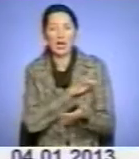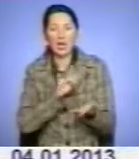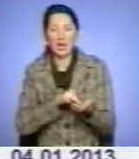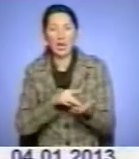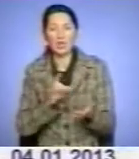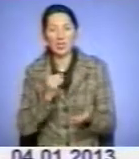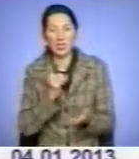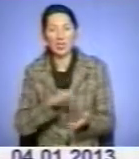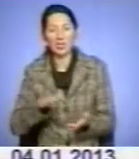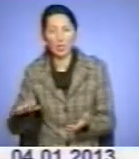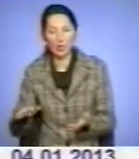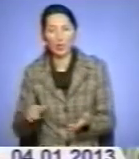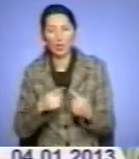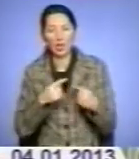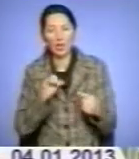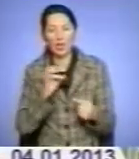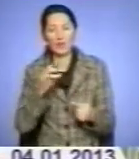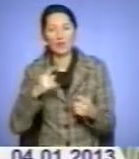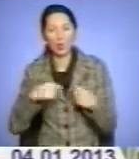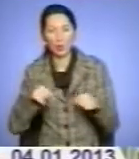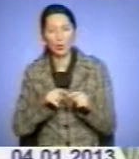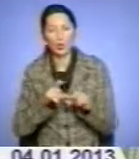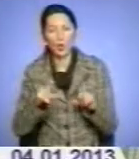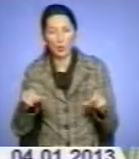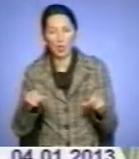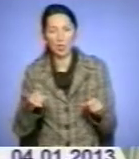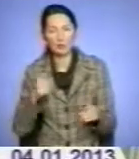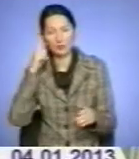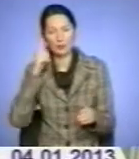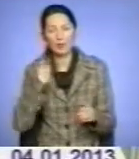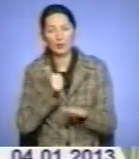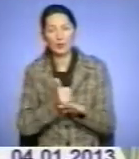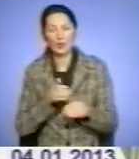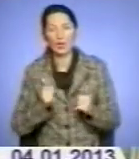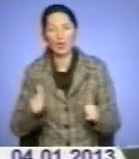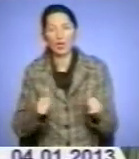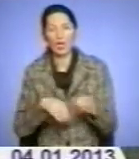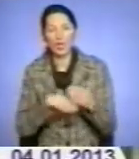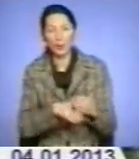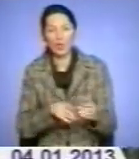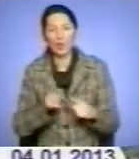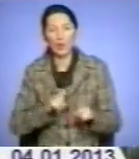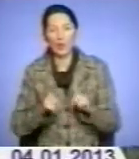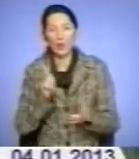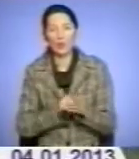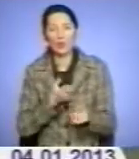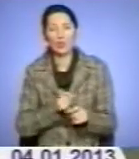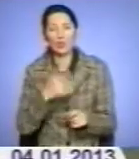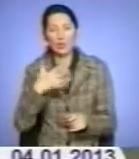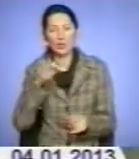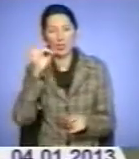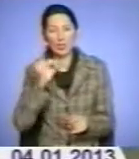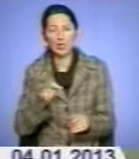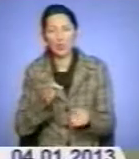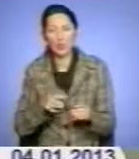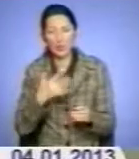садки, інфраструктурні об'єкти. На думку прем'єра, допомогти у реформах повинні більше 50 нових законів та 30 нормативних актів